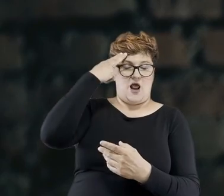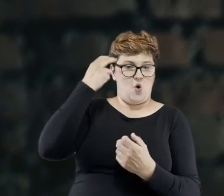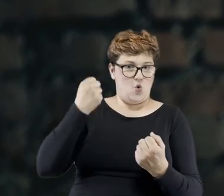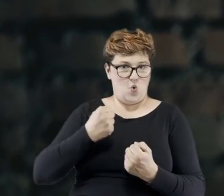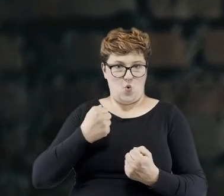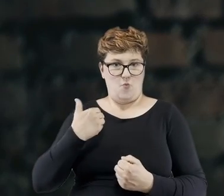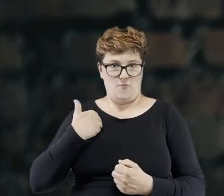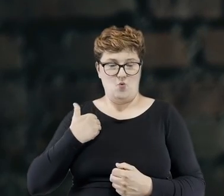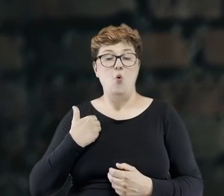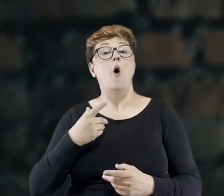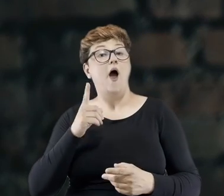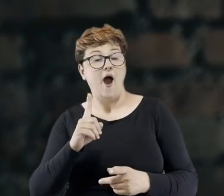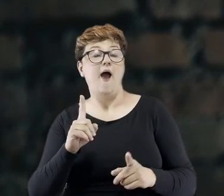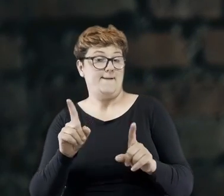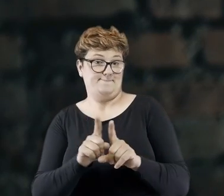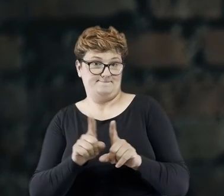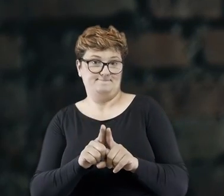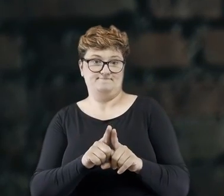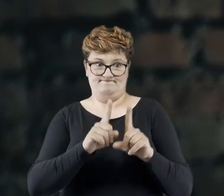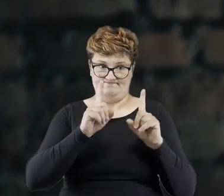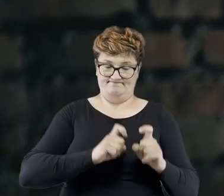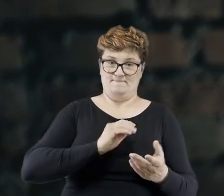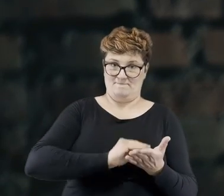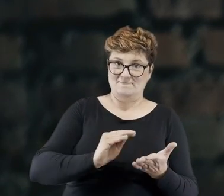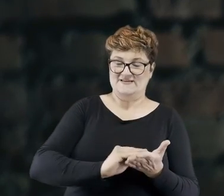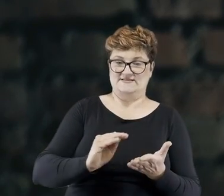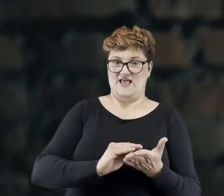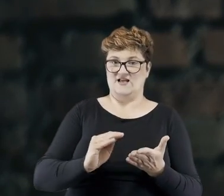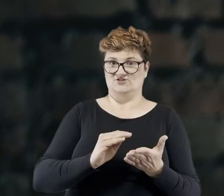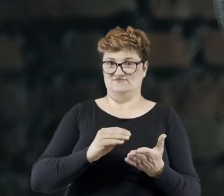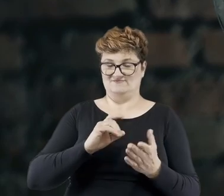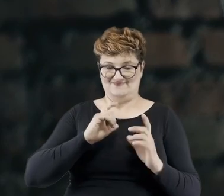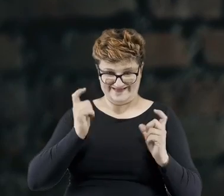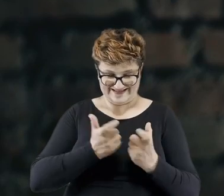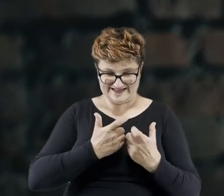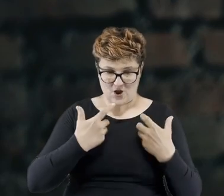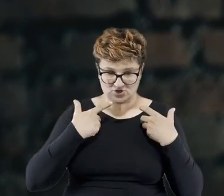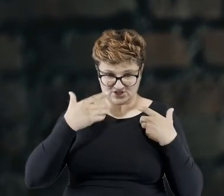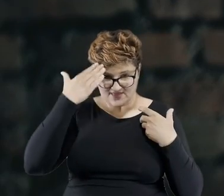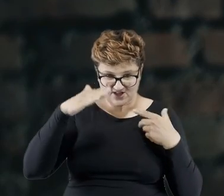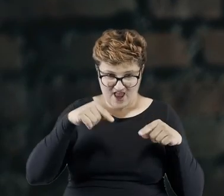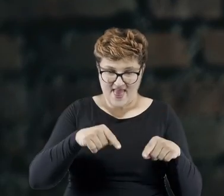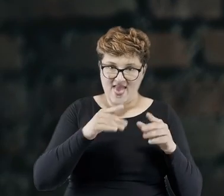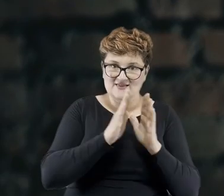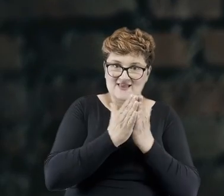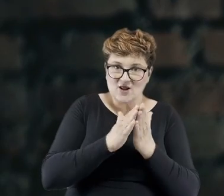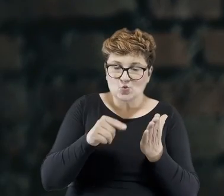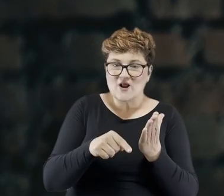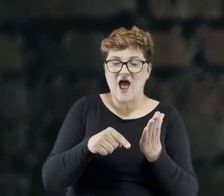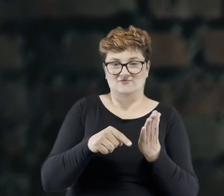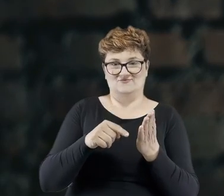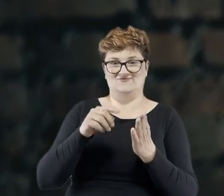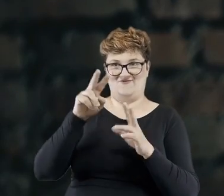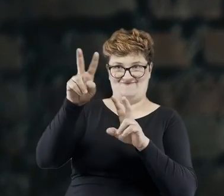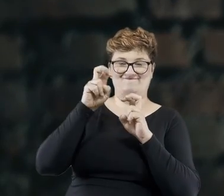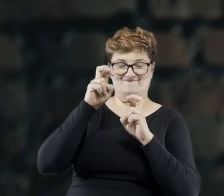straumatyzował. Ale jednocześnie, kiedy zaczęła pisać i całą swoją nadzieję życia wiązała z literaturą,